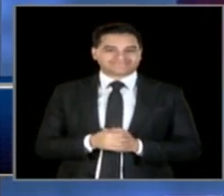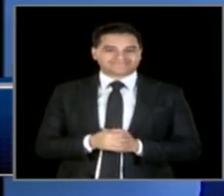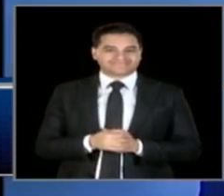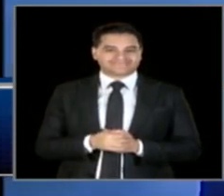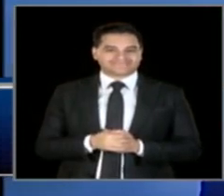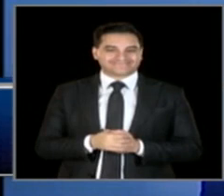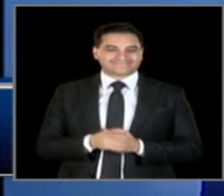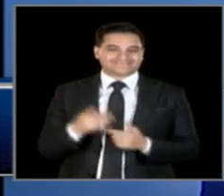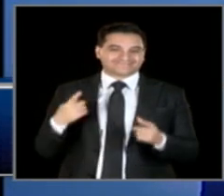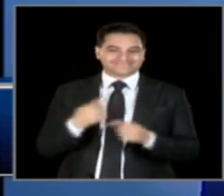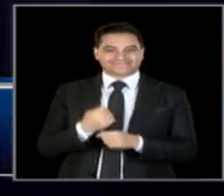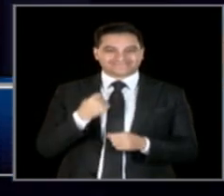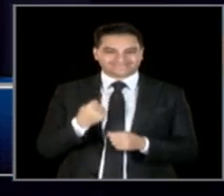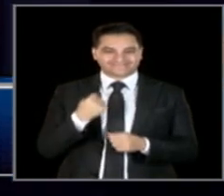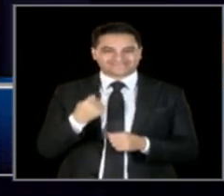عندي